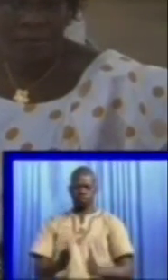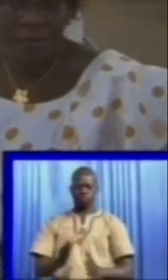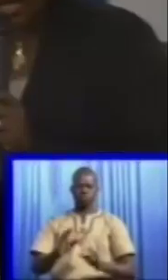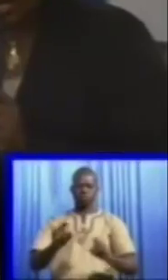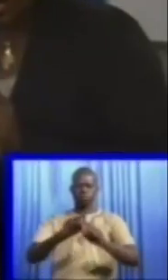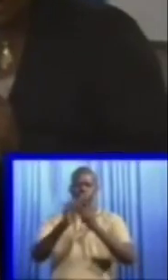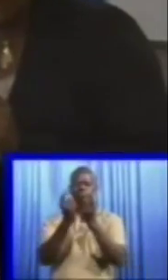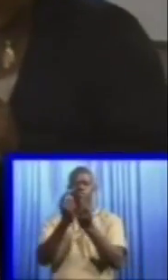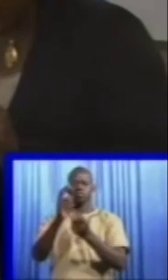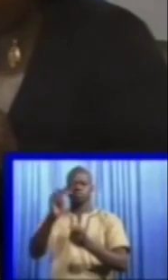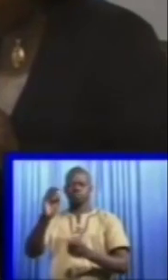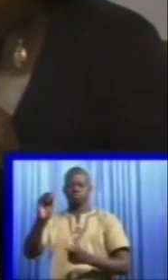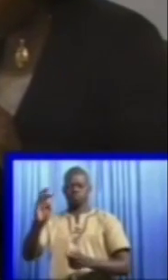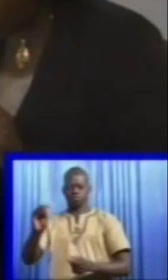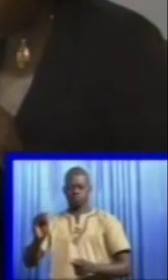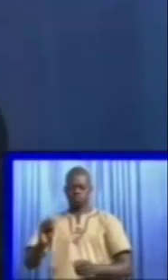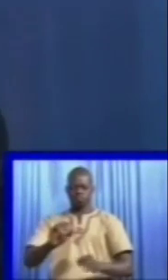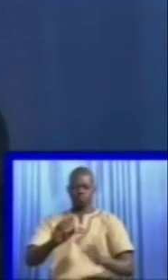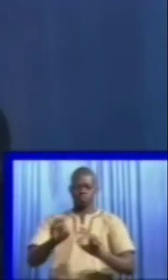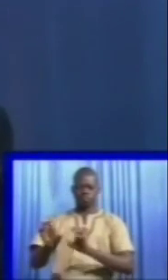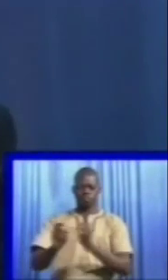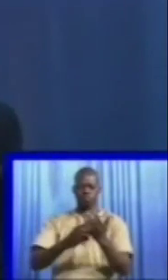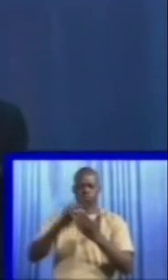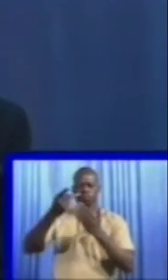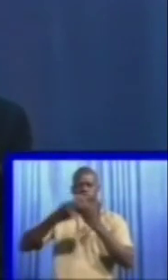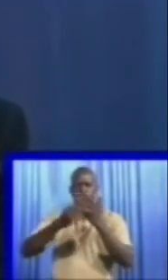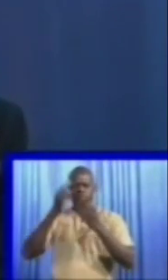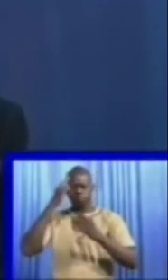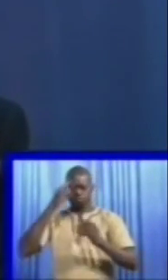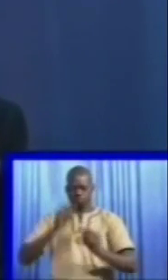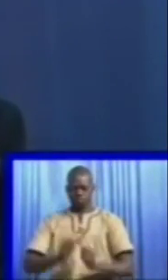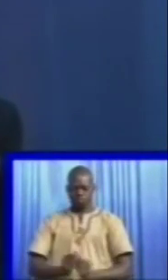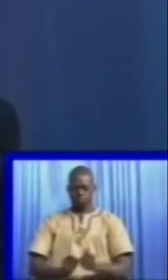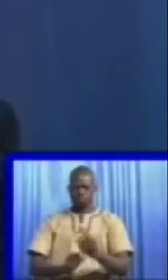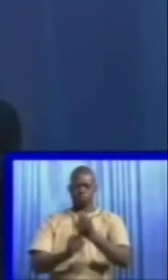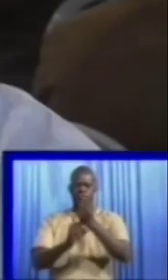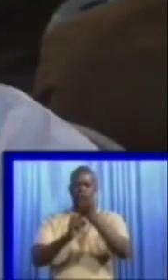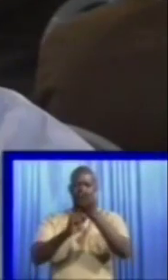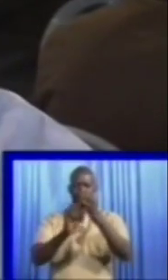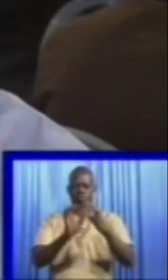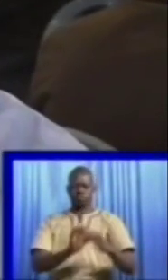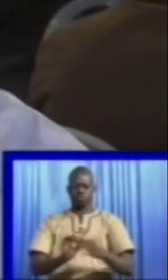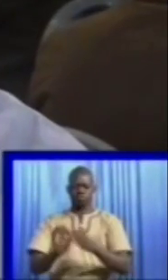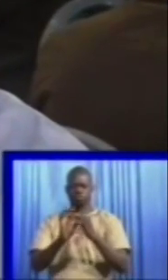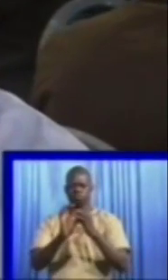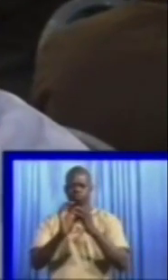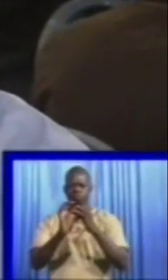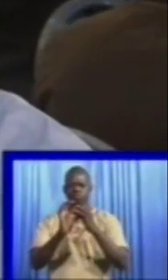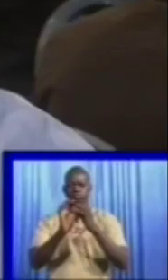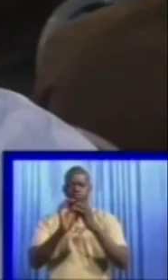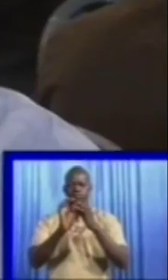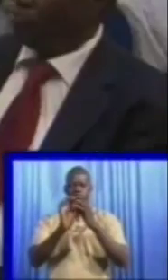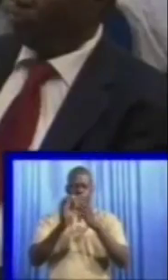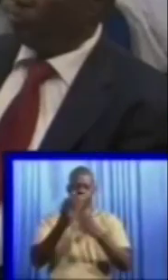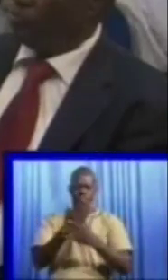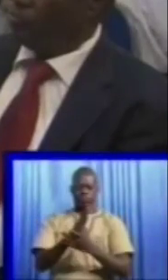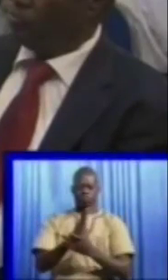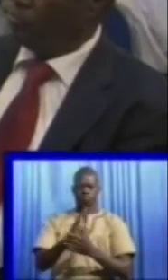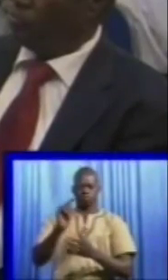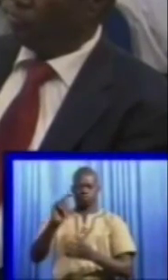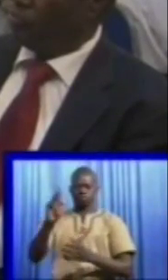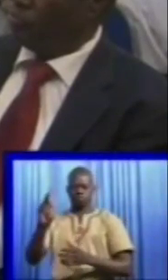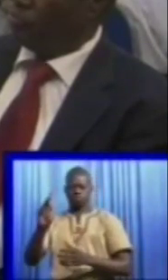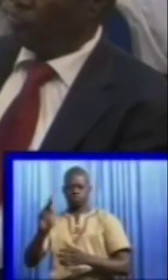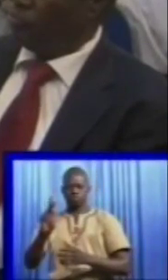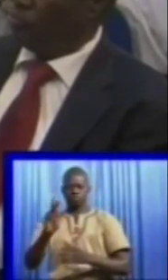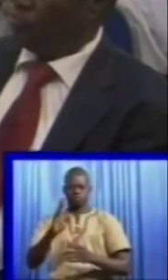de l'UOMOA a déjà établi un programme pour accompagner et soutenir le partenariat et la collaboration entre les chaînes de